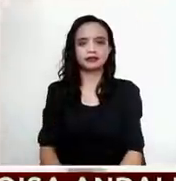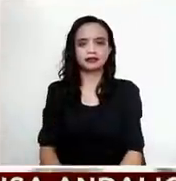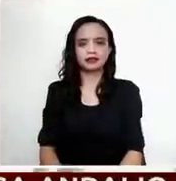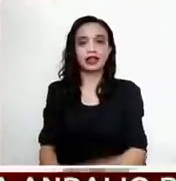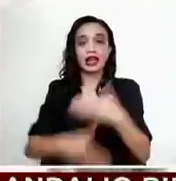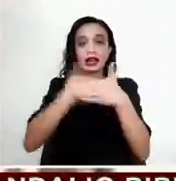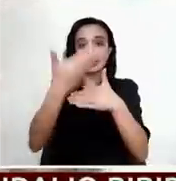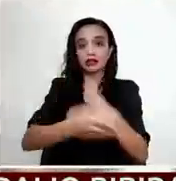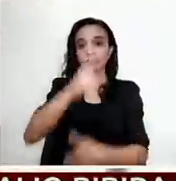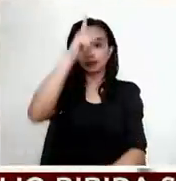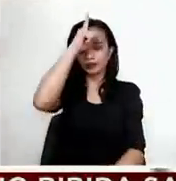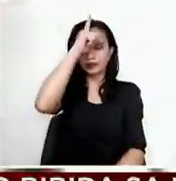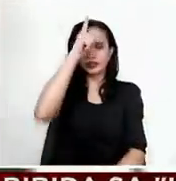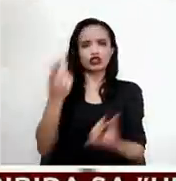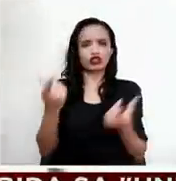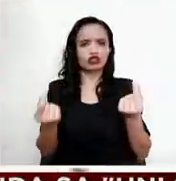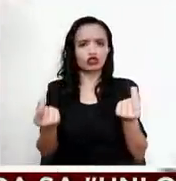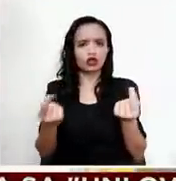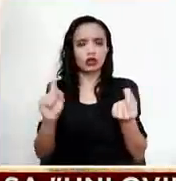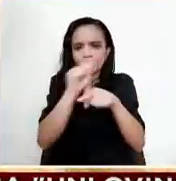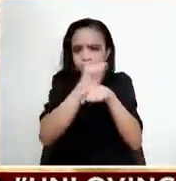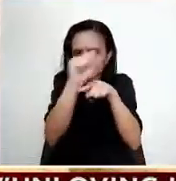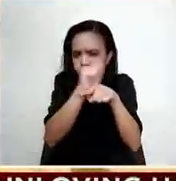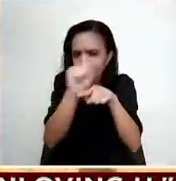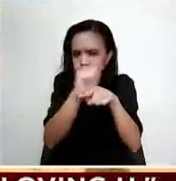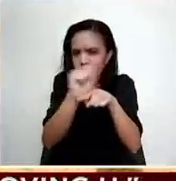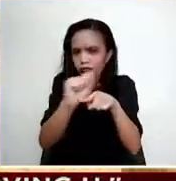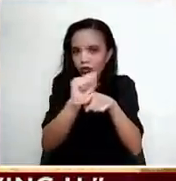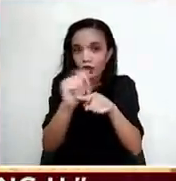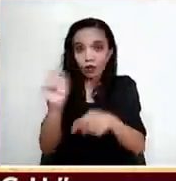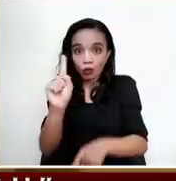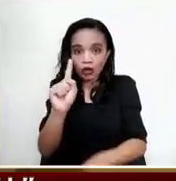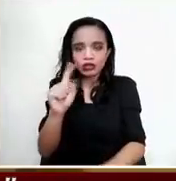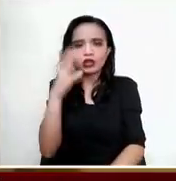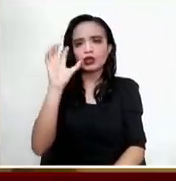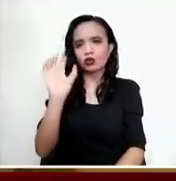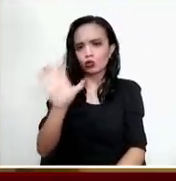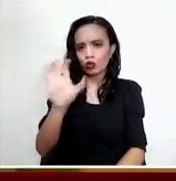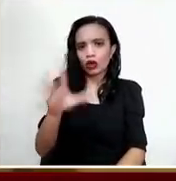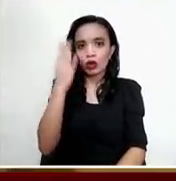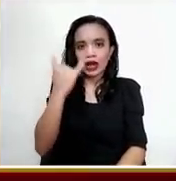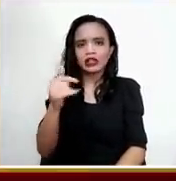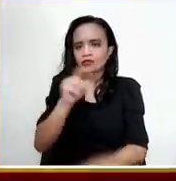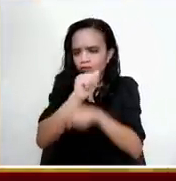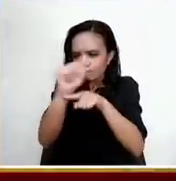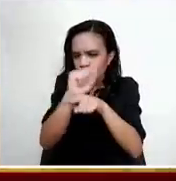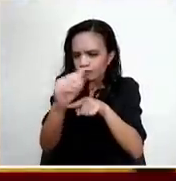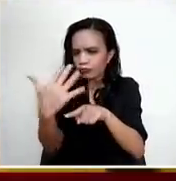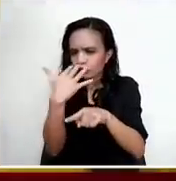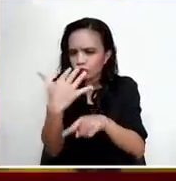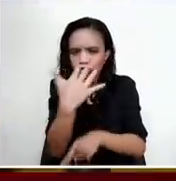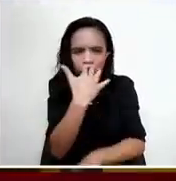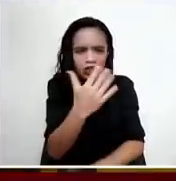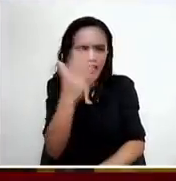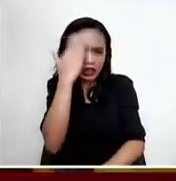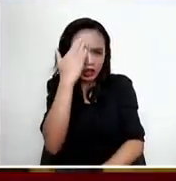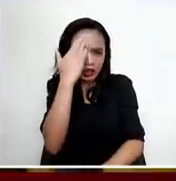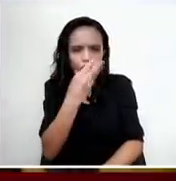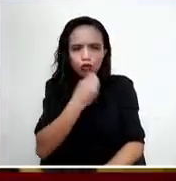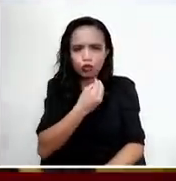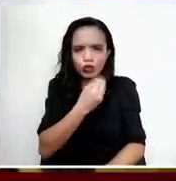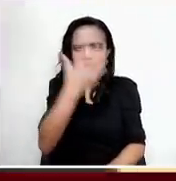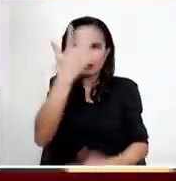Germany, isinailalim sa training ang ilang aso para makaamoy kung positibo sa coronavirus ang isang tao.